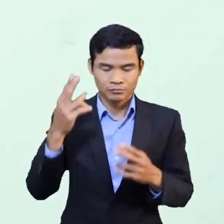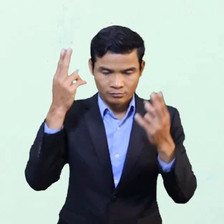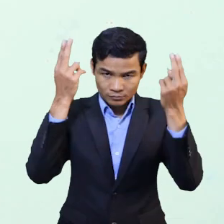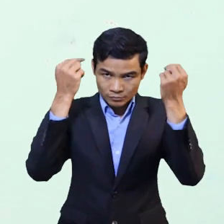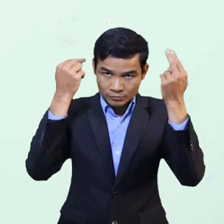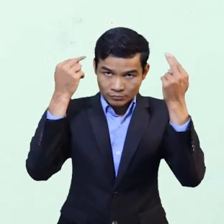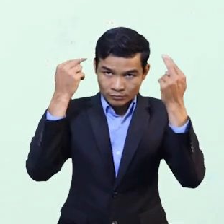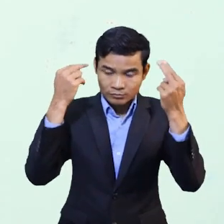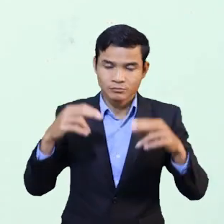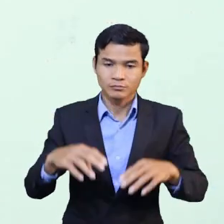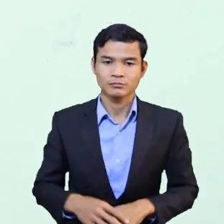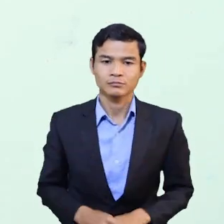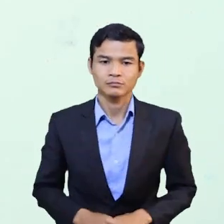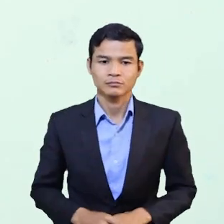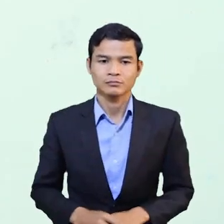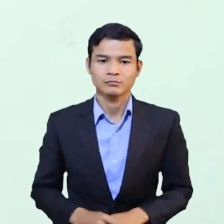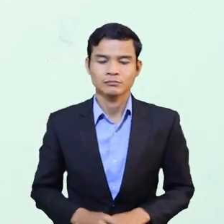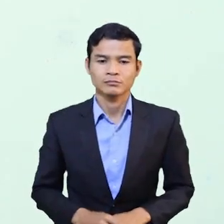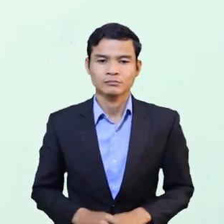tuân xài